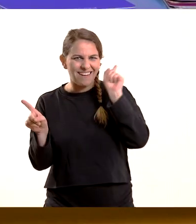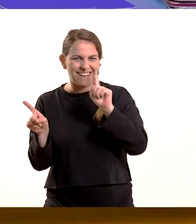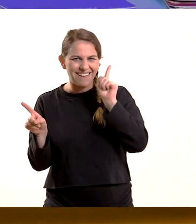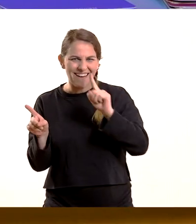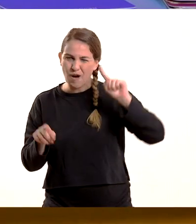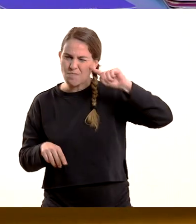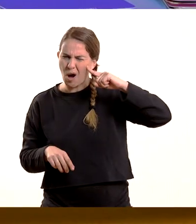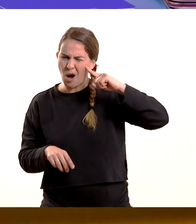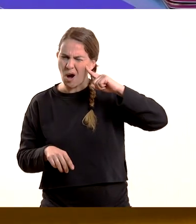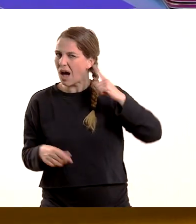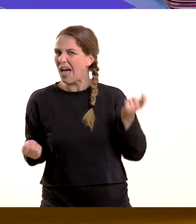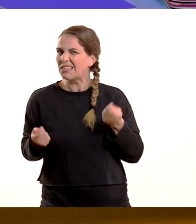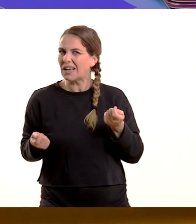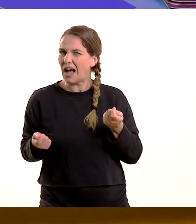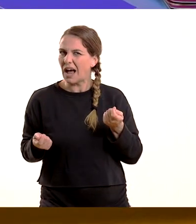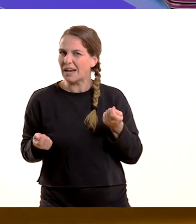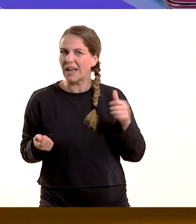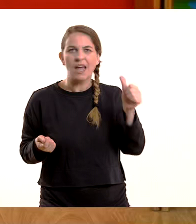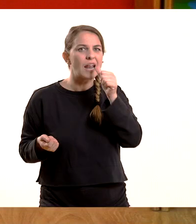με το ποτιστήρι της και το έσβηνε.